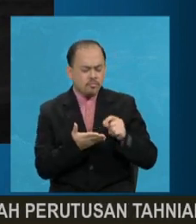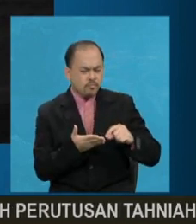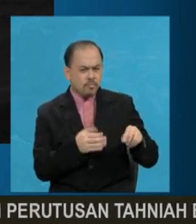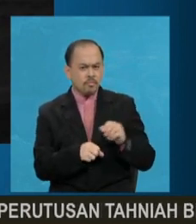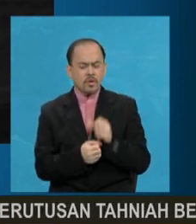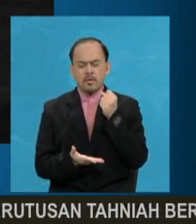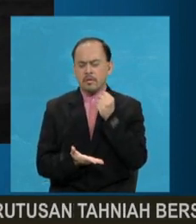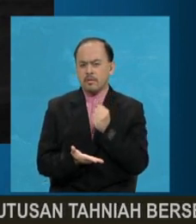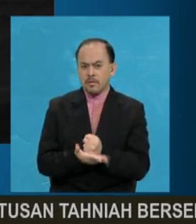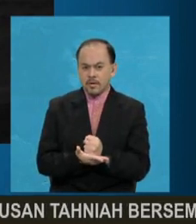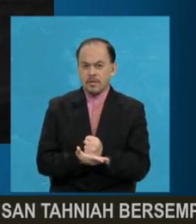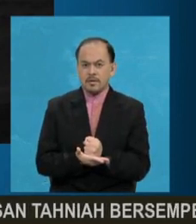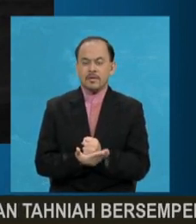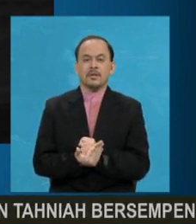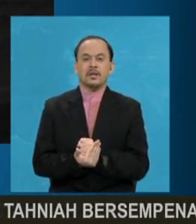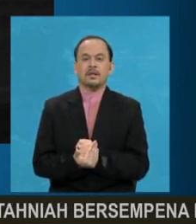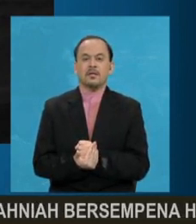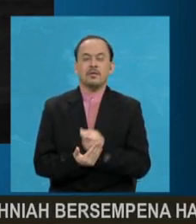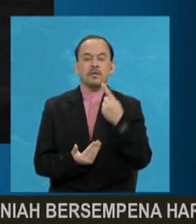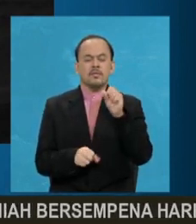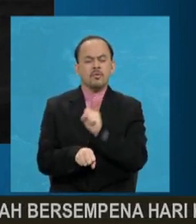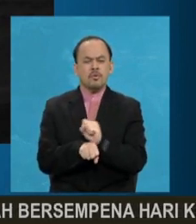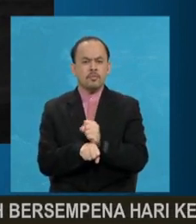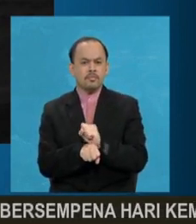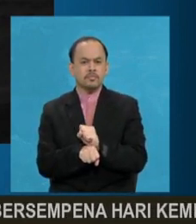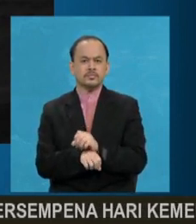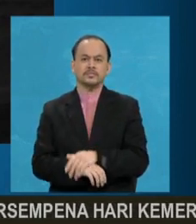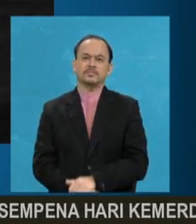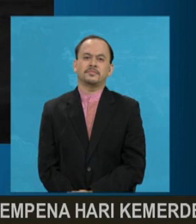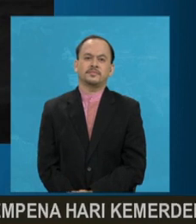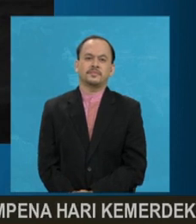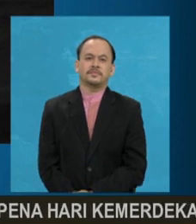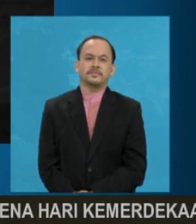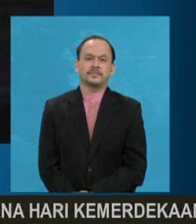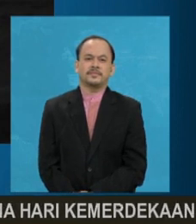jembatan micro senar pendaftaran kebangsaan dalam operasi berkenaan